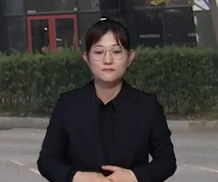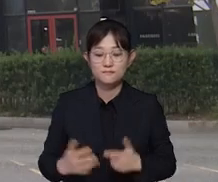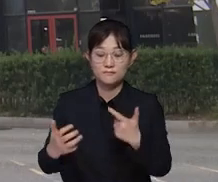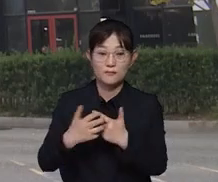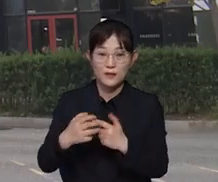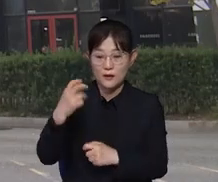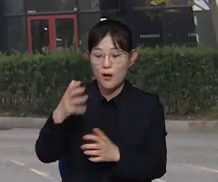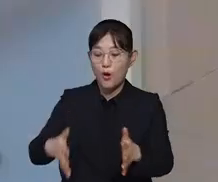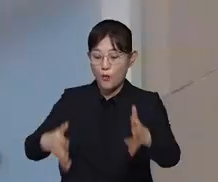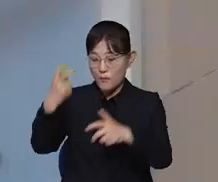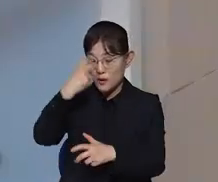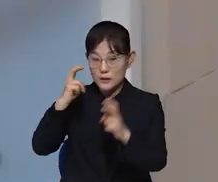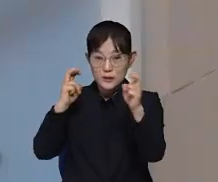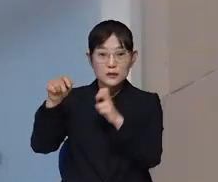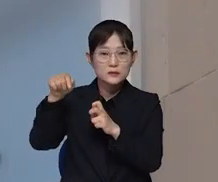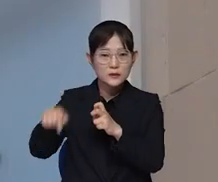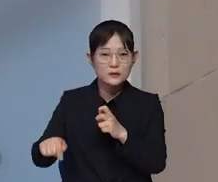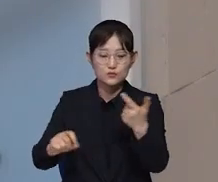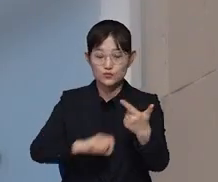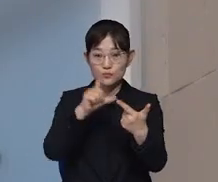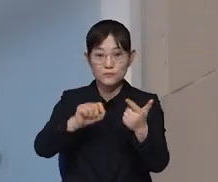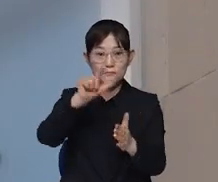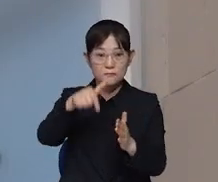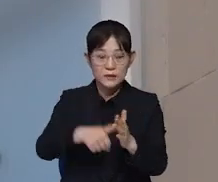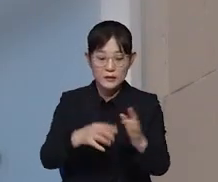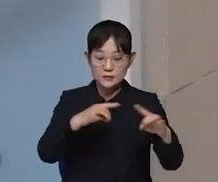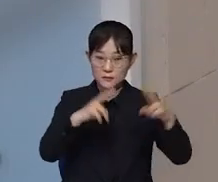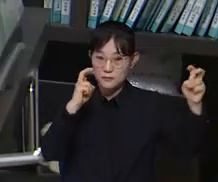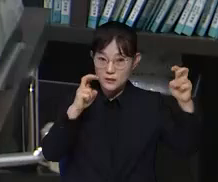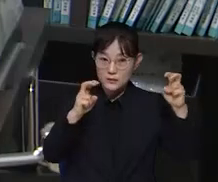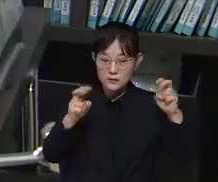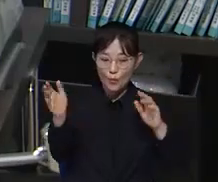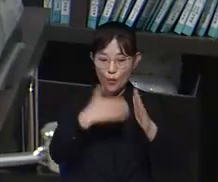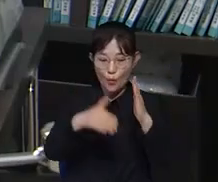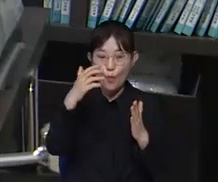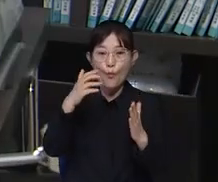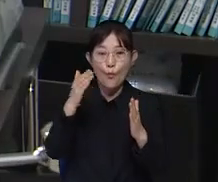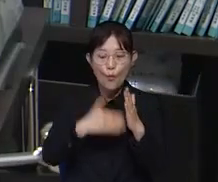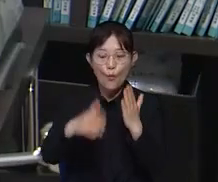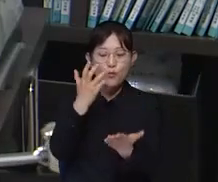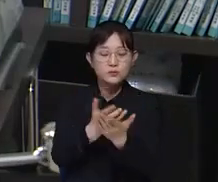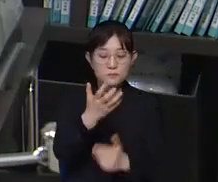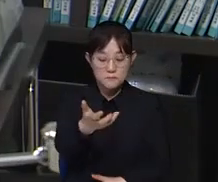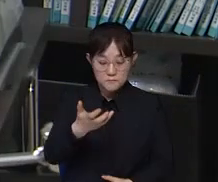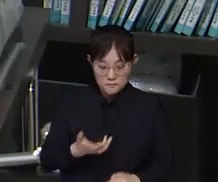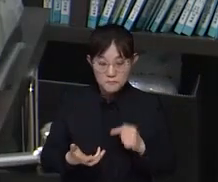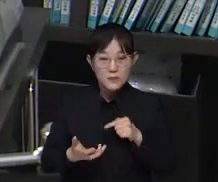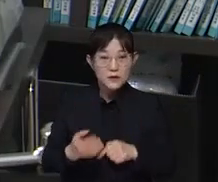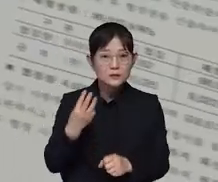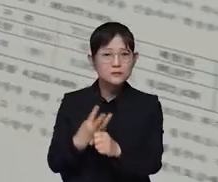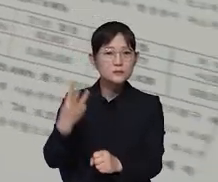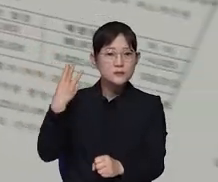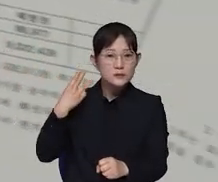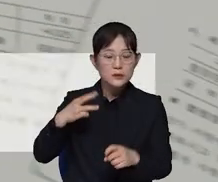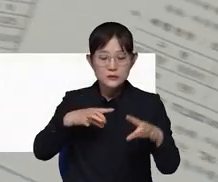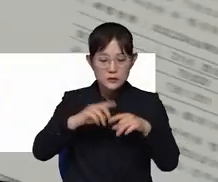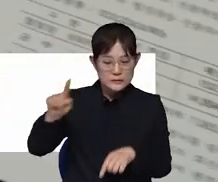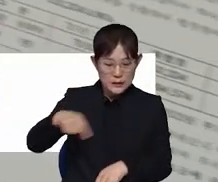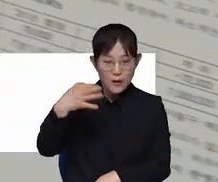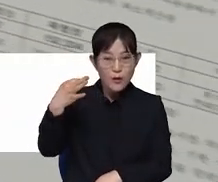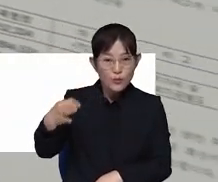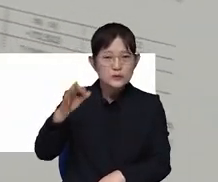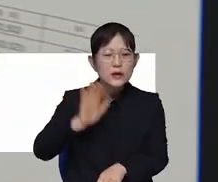나주의 한 건물관리회사는 지난 6월 한전으로부터 한 장의 공문을 받았습니다. 3년 전 전기 사용량을